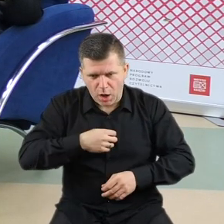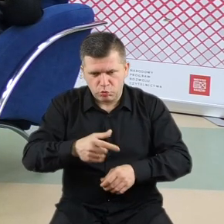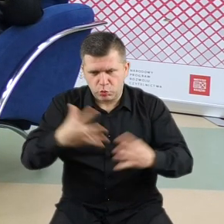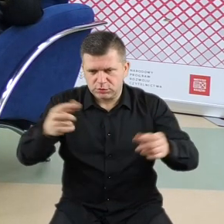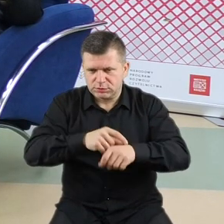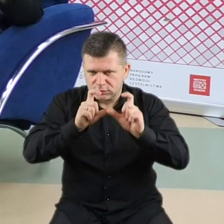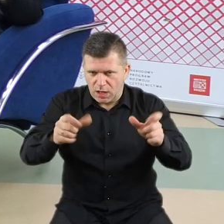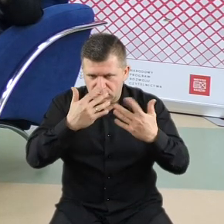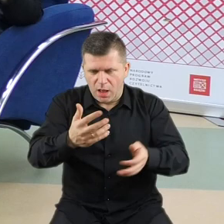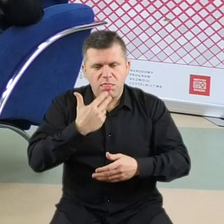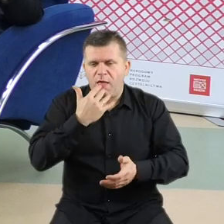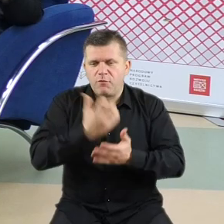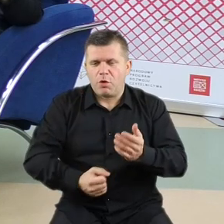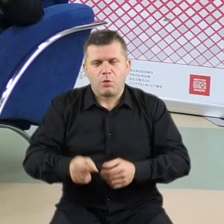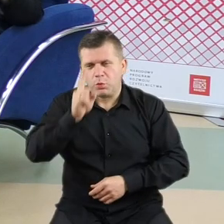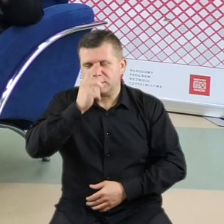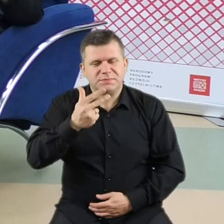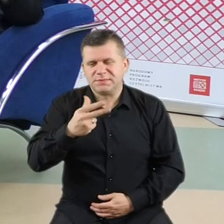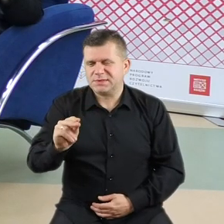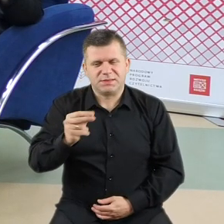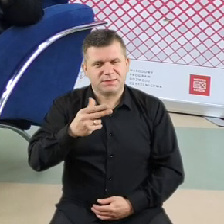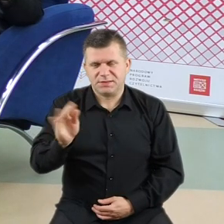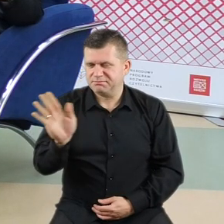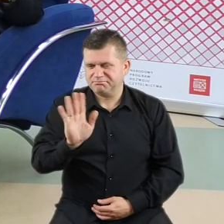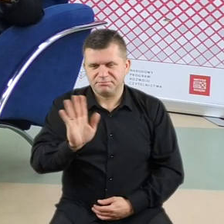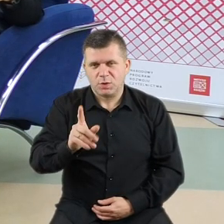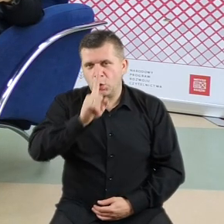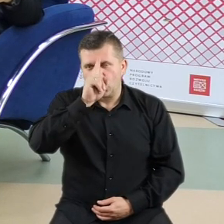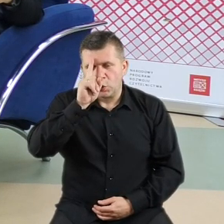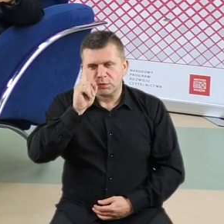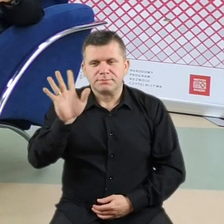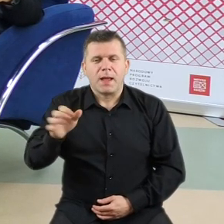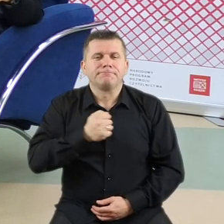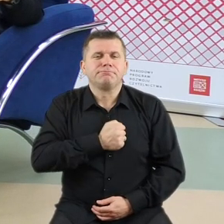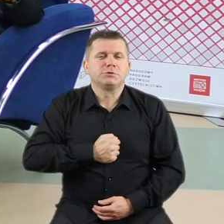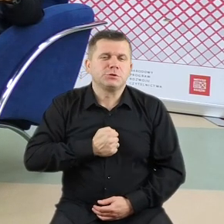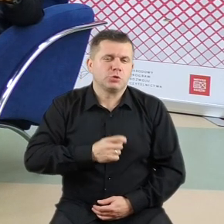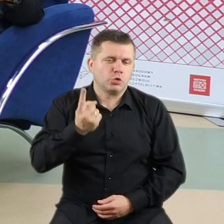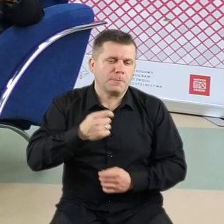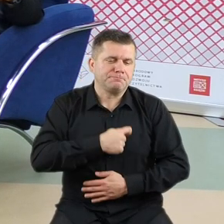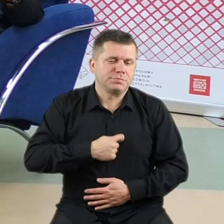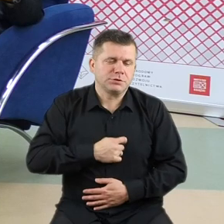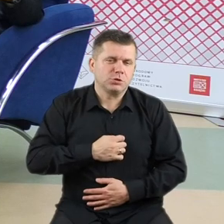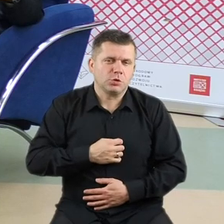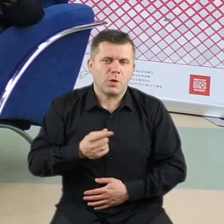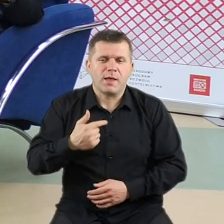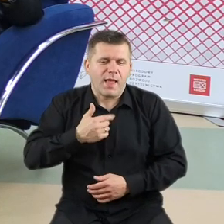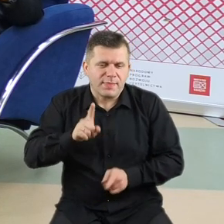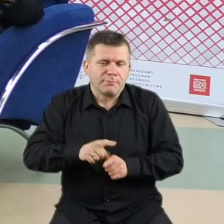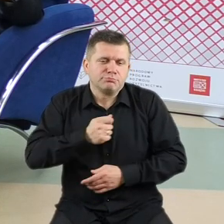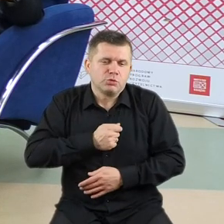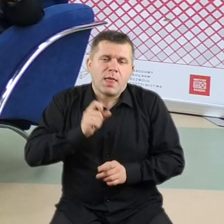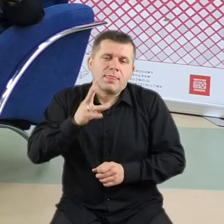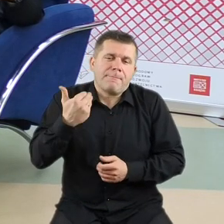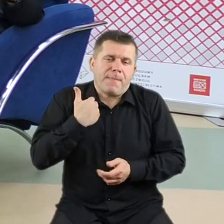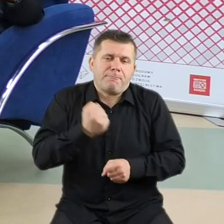czasu, a pani nie wykorzystała? Nie, ludzie tacy nie są. Ludziom jest pewnie raczej przykro. No to mi też jest przykro, że jest im przykro, no ale